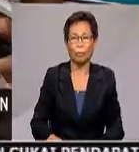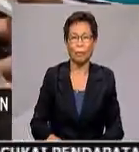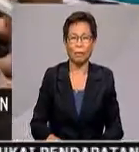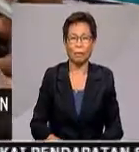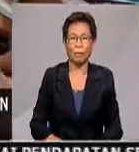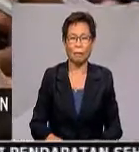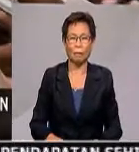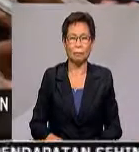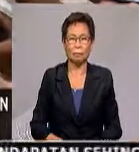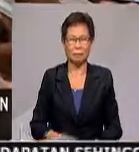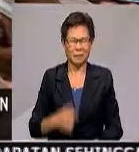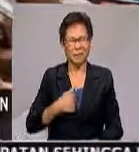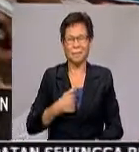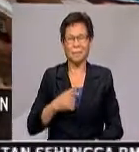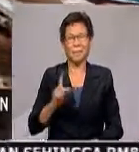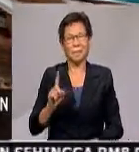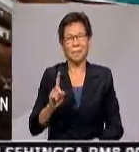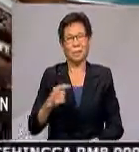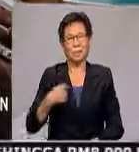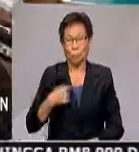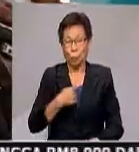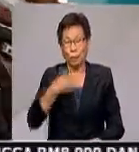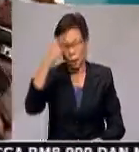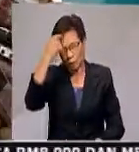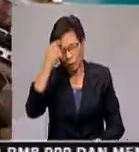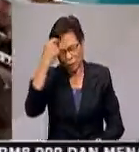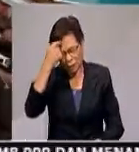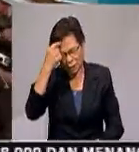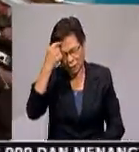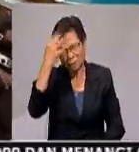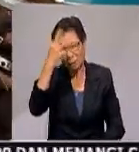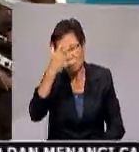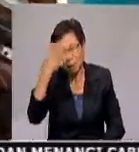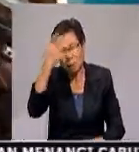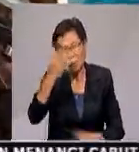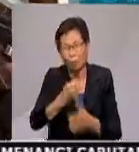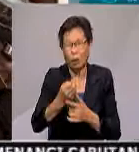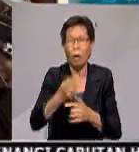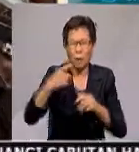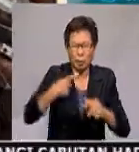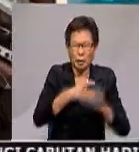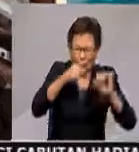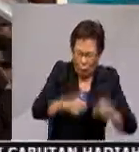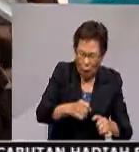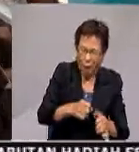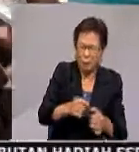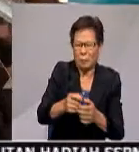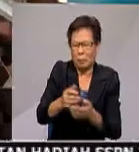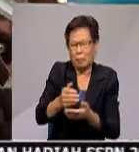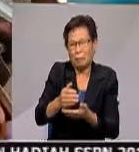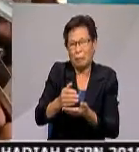It's not that we whether we consider or not, it's just whether it's within our means. And